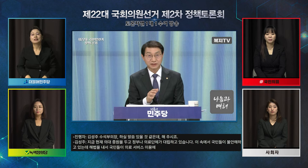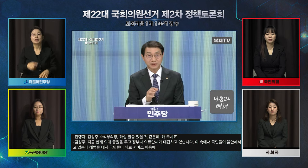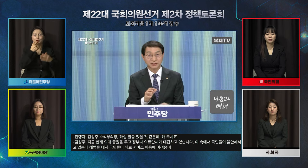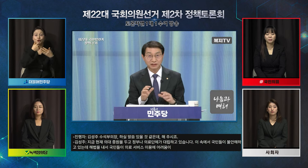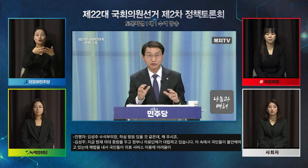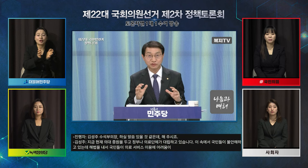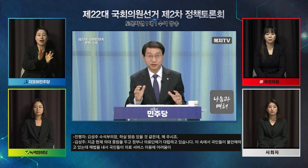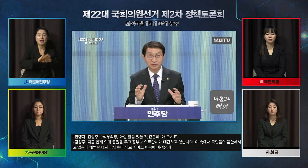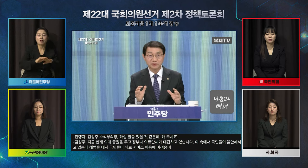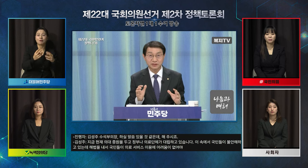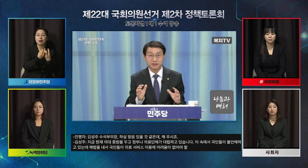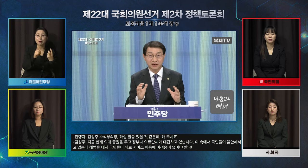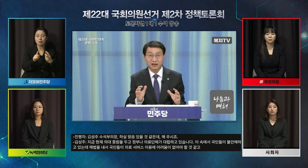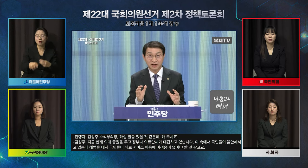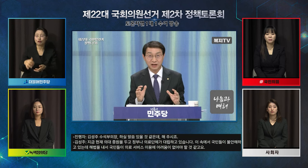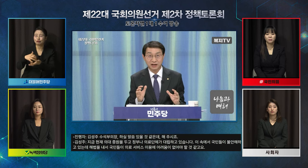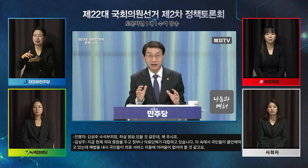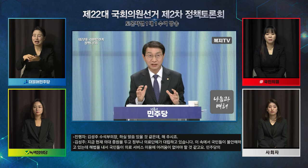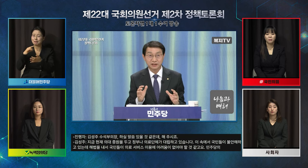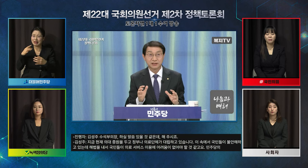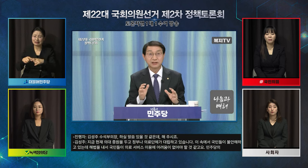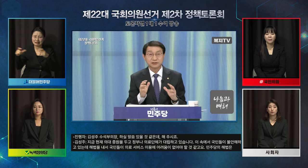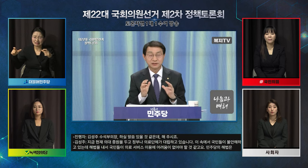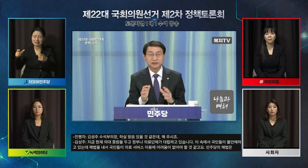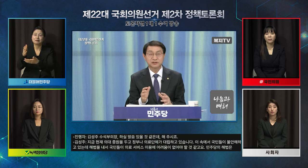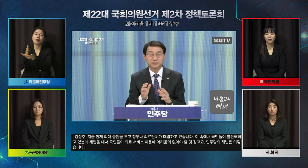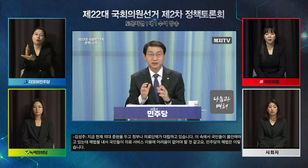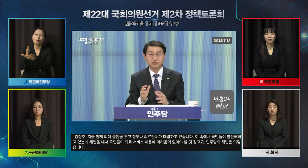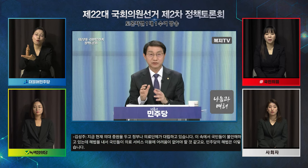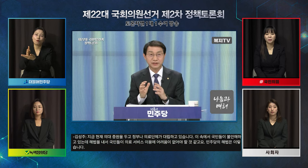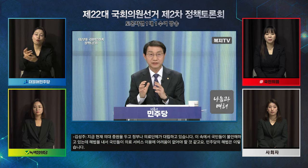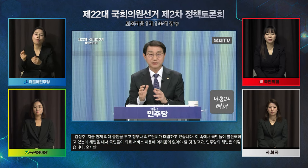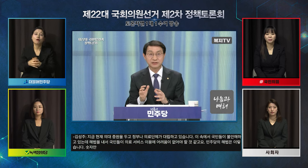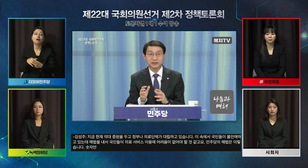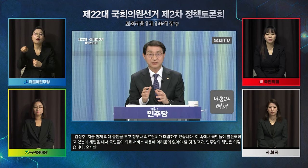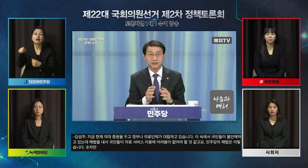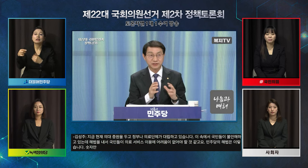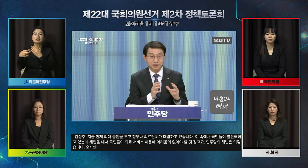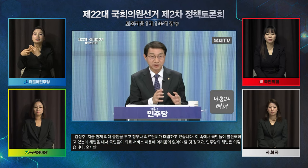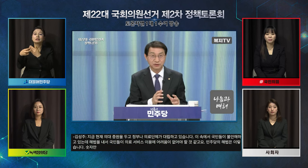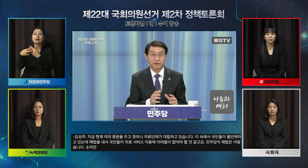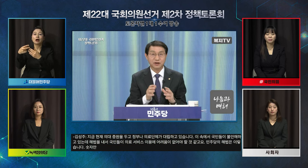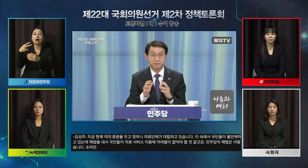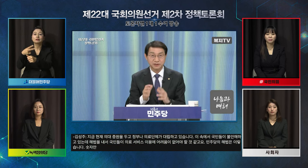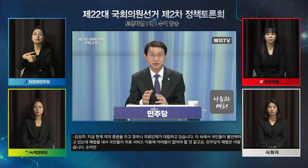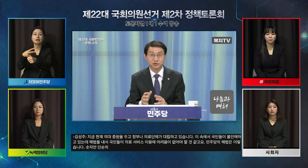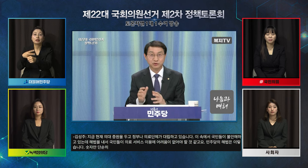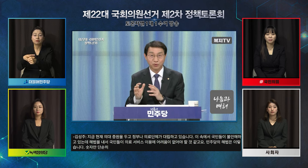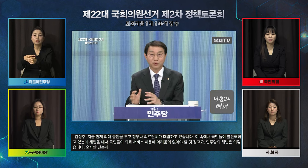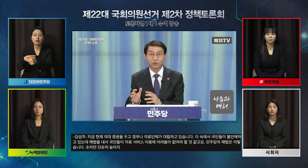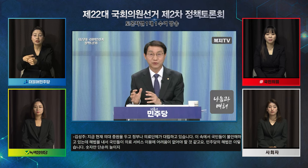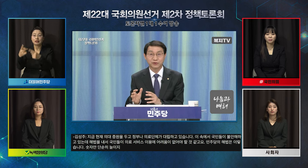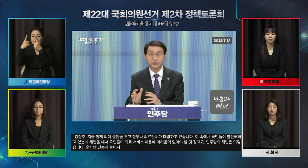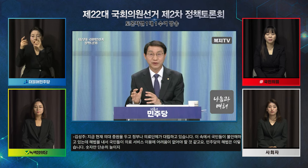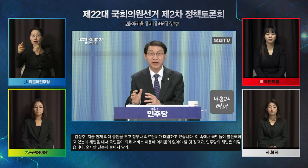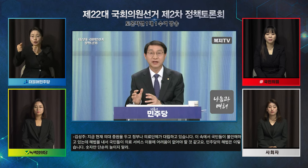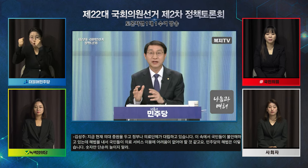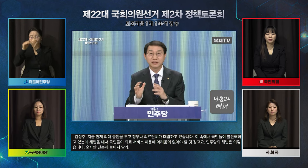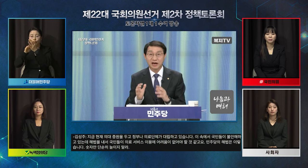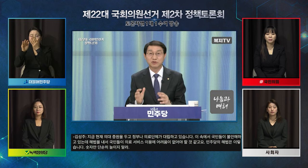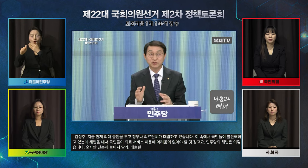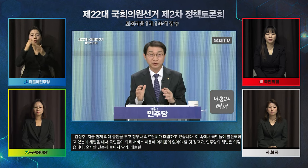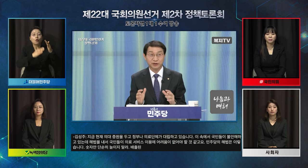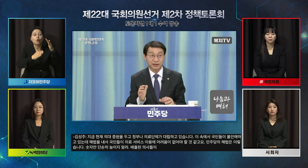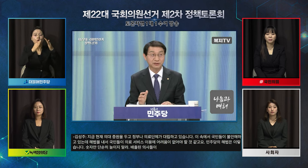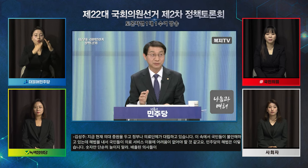이렇습니다. 그냥 단순히 숫자만 늘리지 말라. 그 배출된 의사들이 지역과 필수 공공의료에